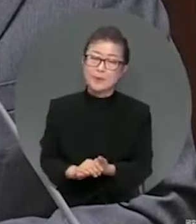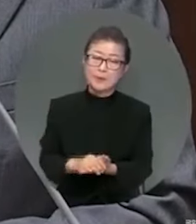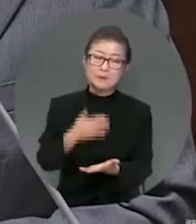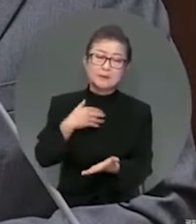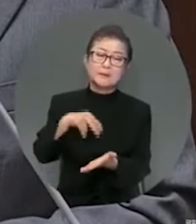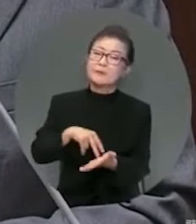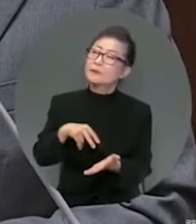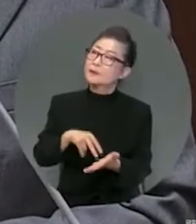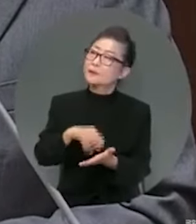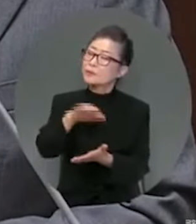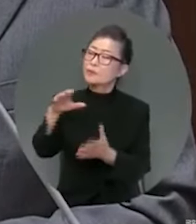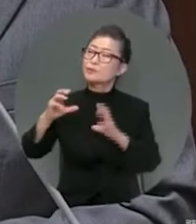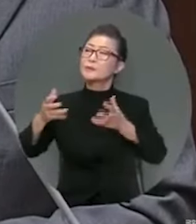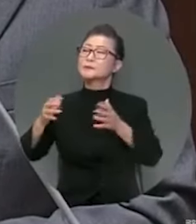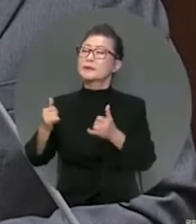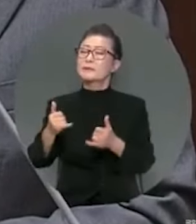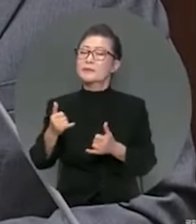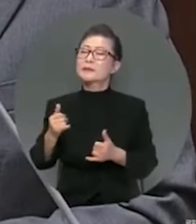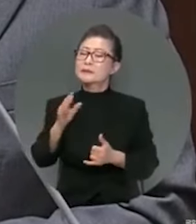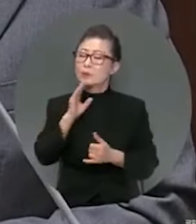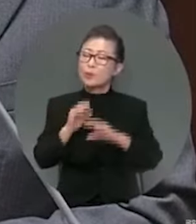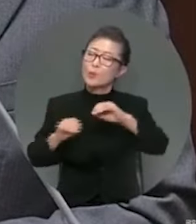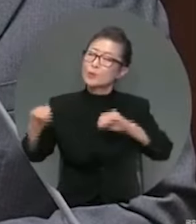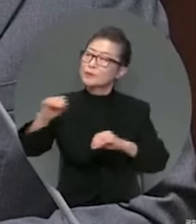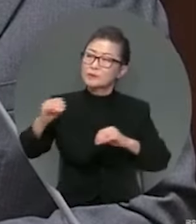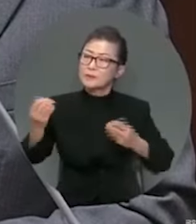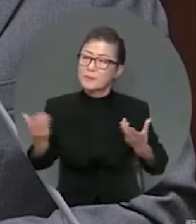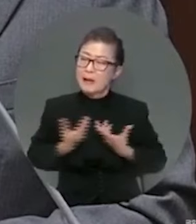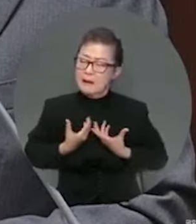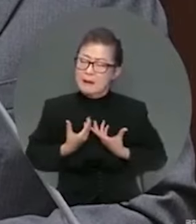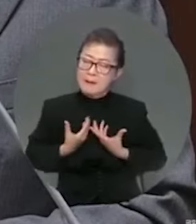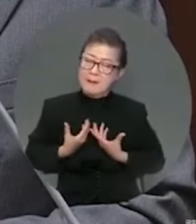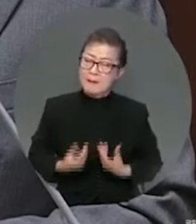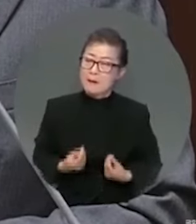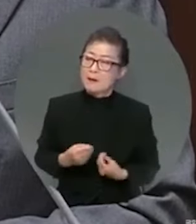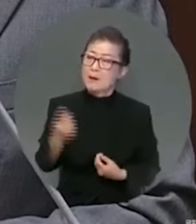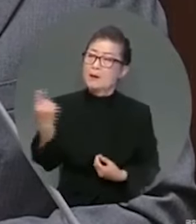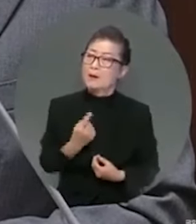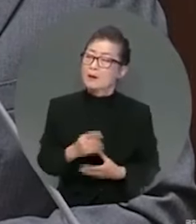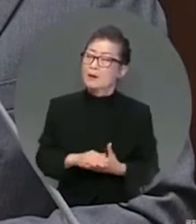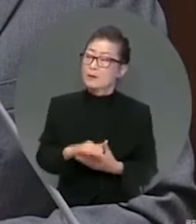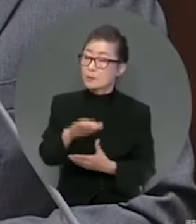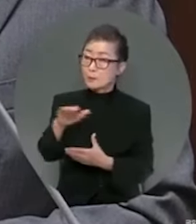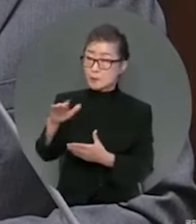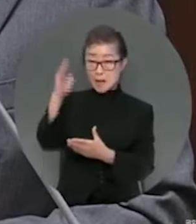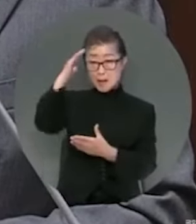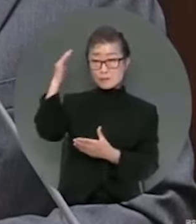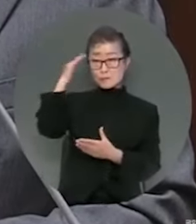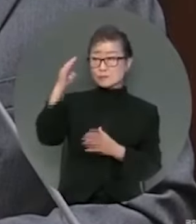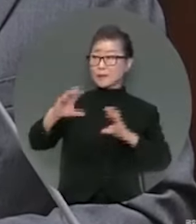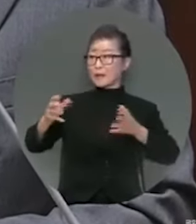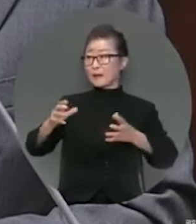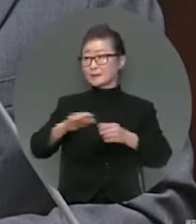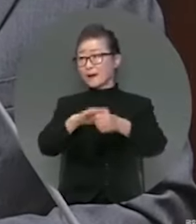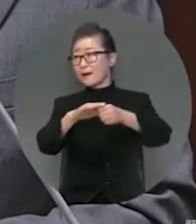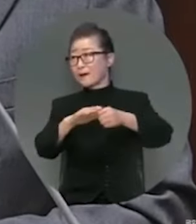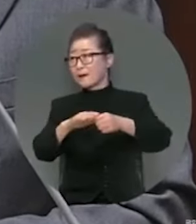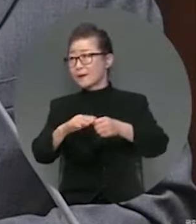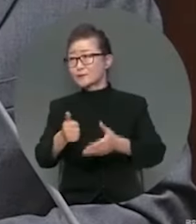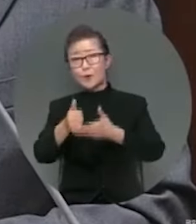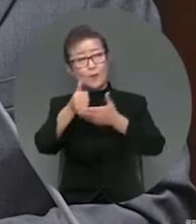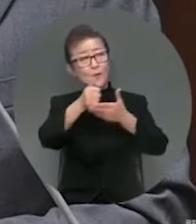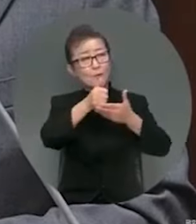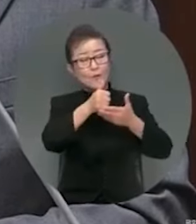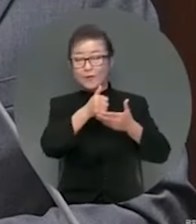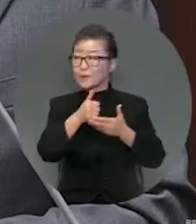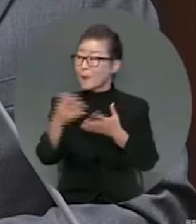우리 5천만 국민들이 정말 실망할 것이고 우리나라에 대해서 존경하고 그리고 사랑하는 많은